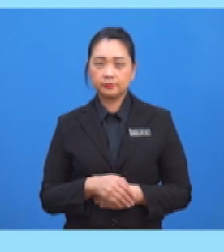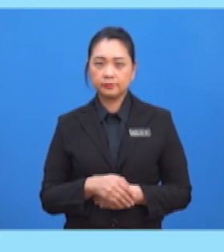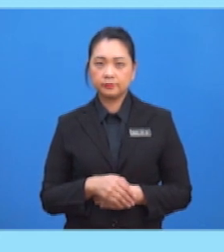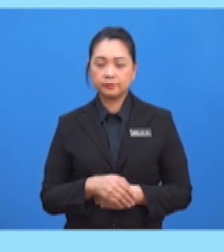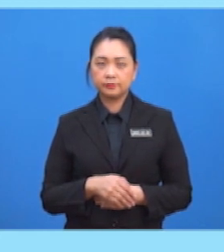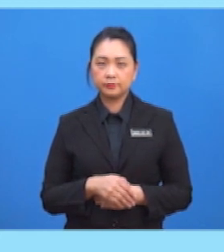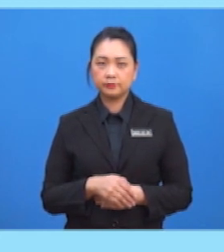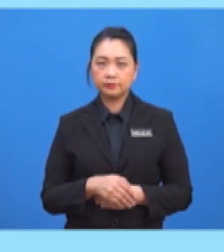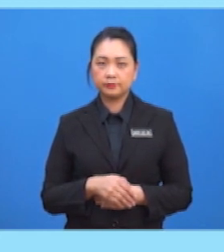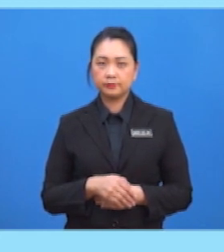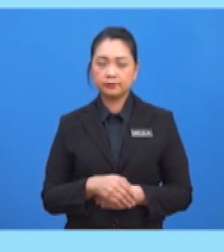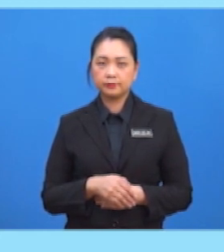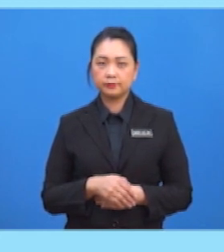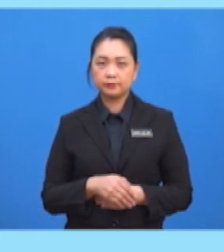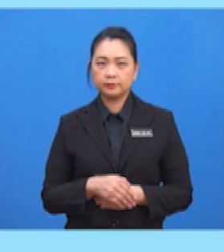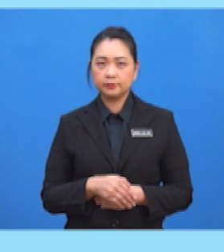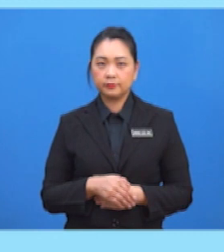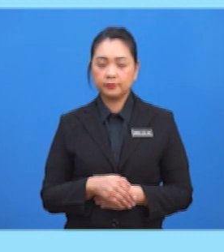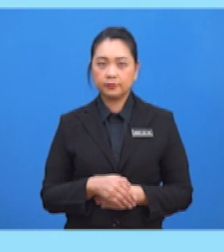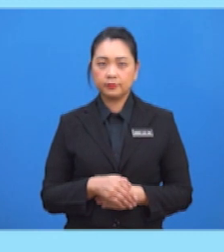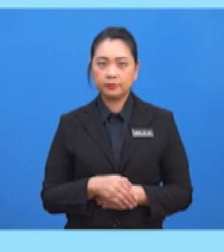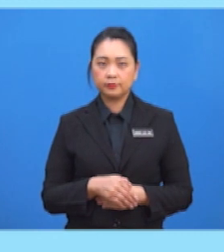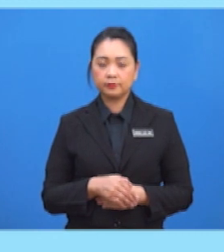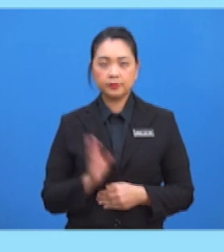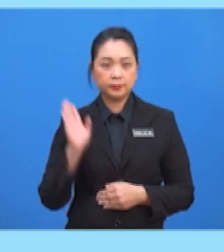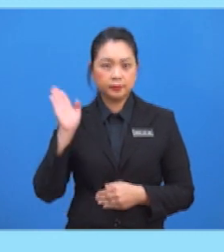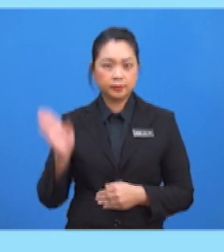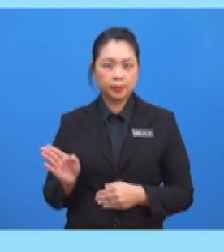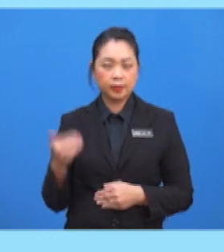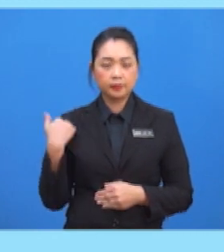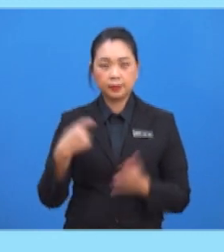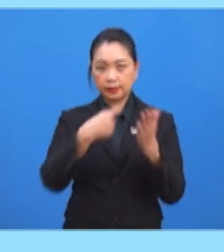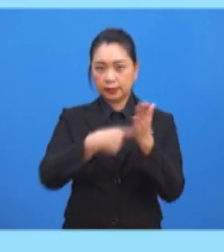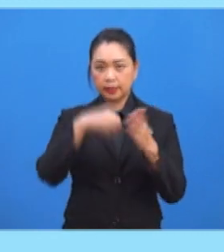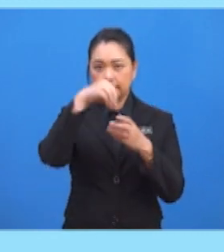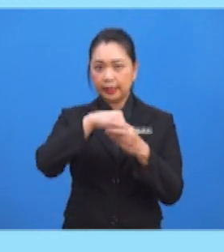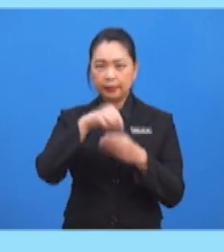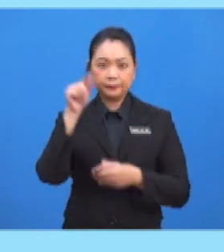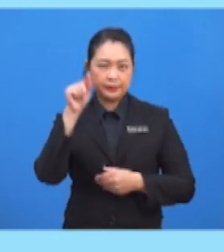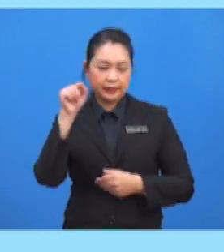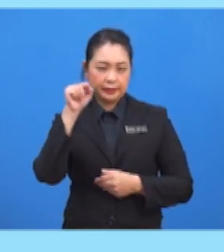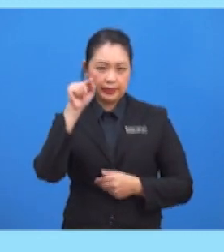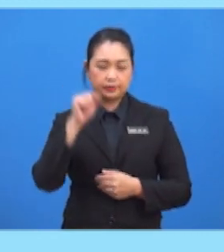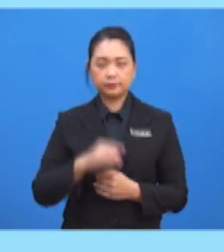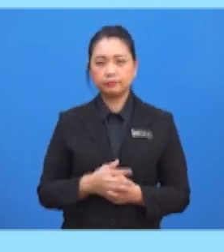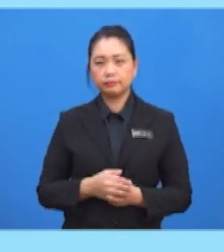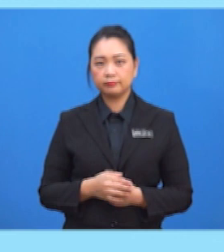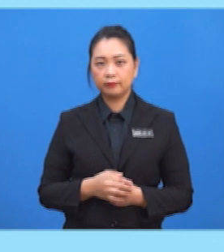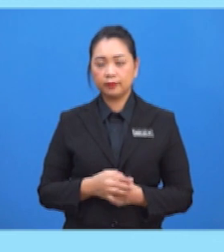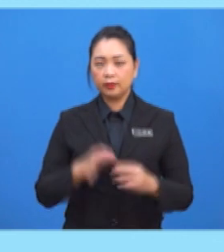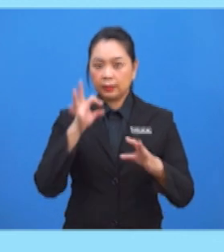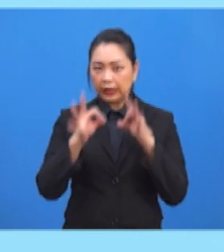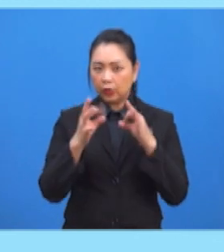56.16669 ialah nilai dalam bacaan darjah. Apabila dinyatakan dalam dua tempat